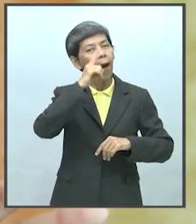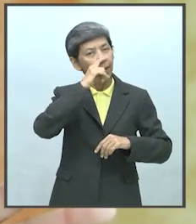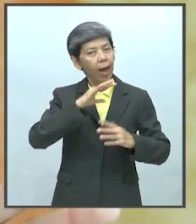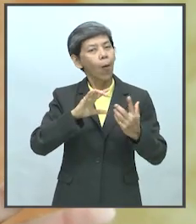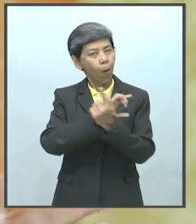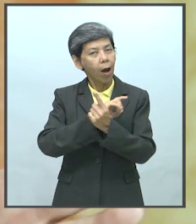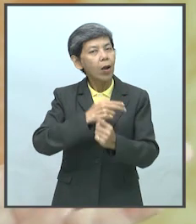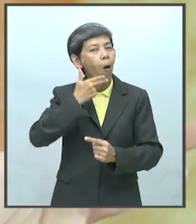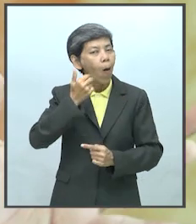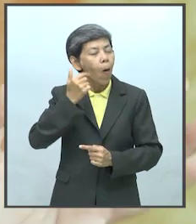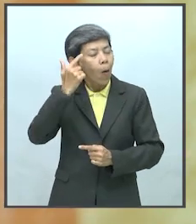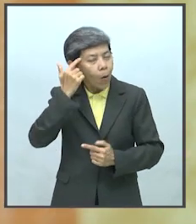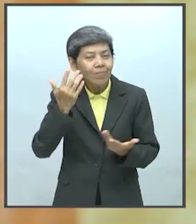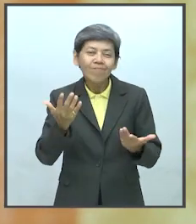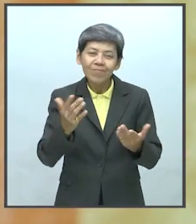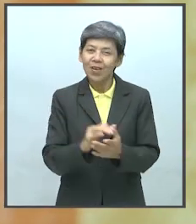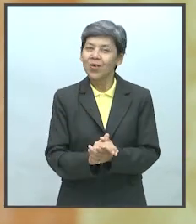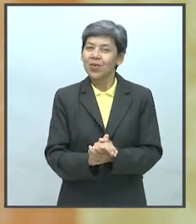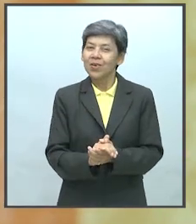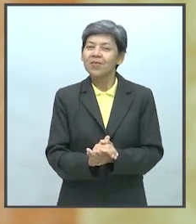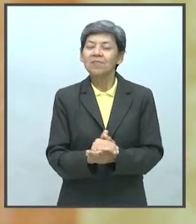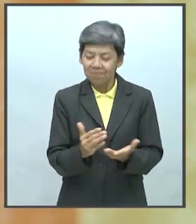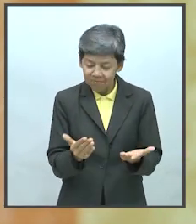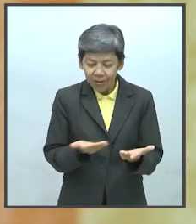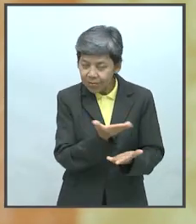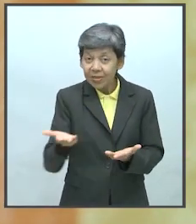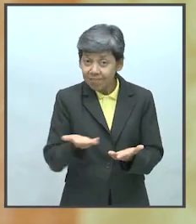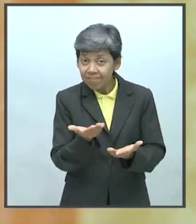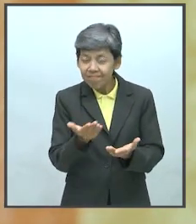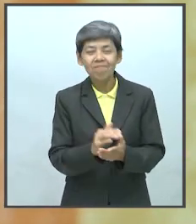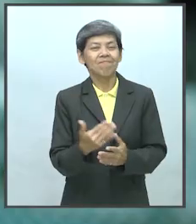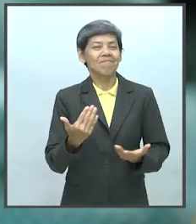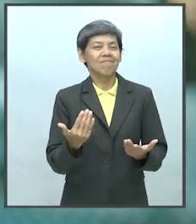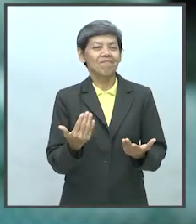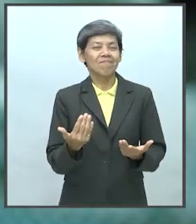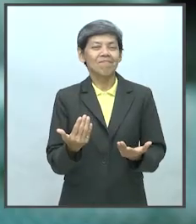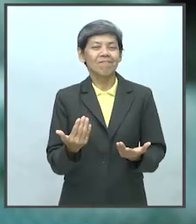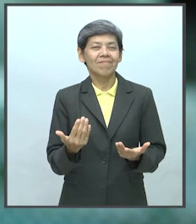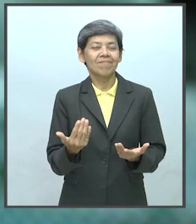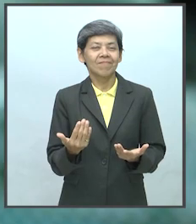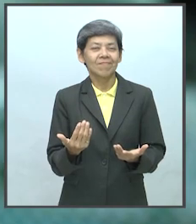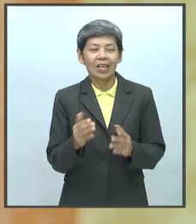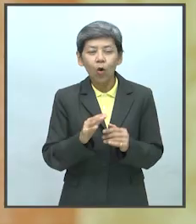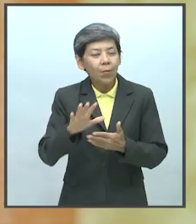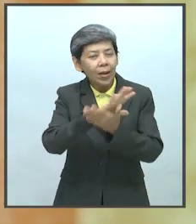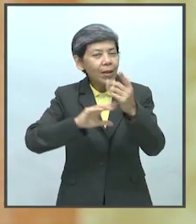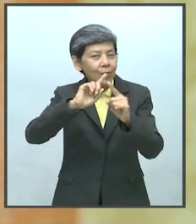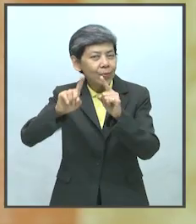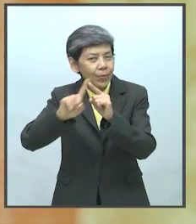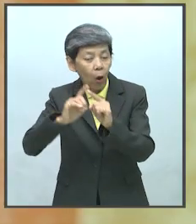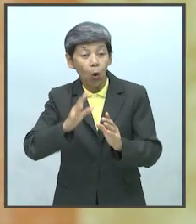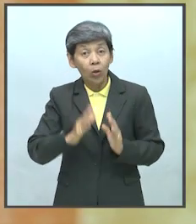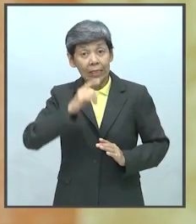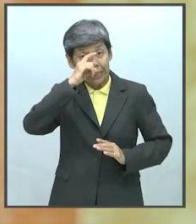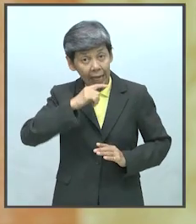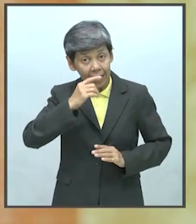ารถที่จะเป็นที่นิยมแล้วก็สามารถที่จะทำให้คนต่างชาติหรือแม้แต่คนไทยทุก